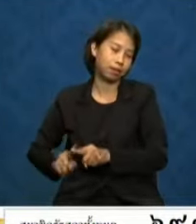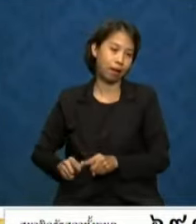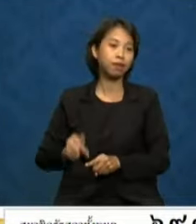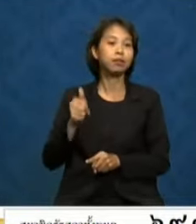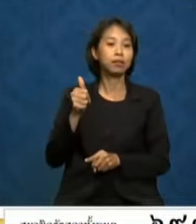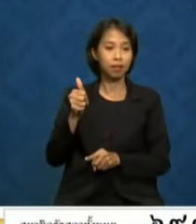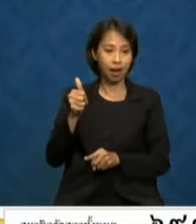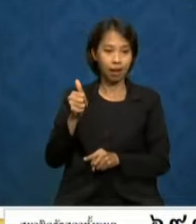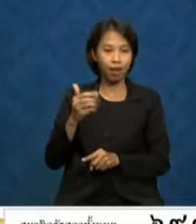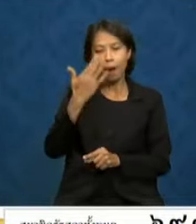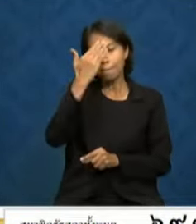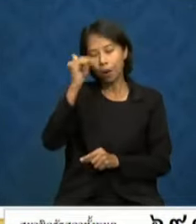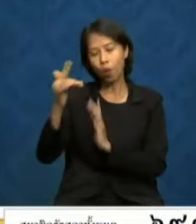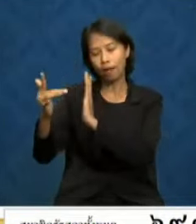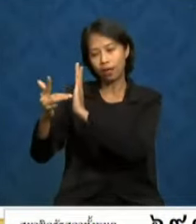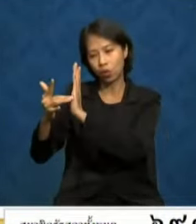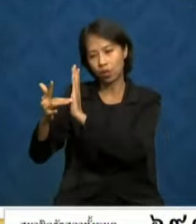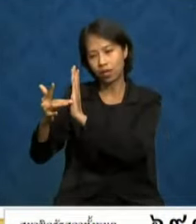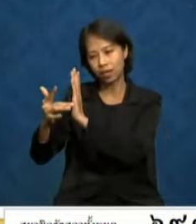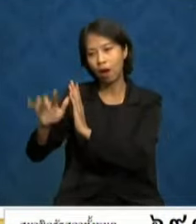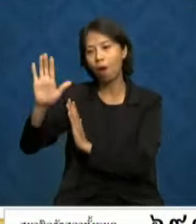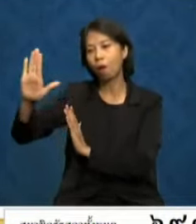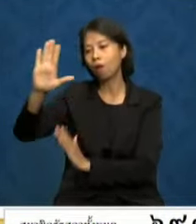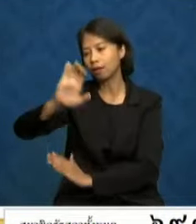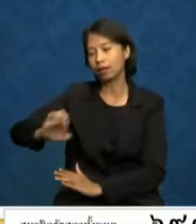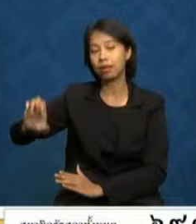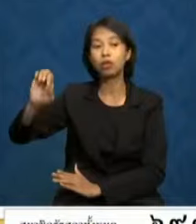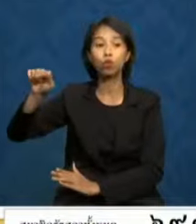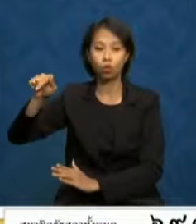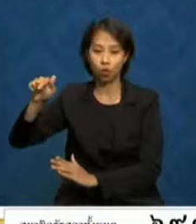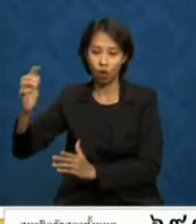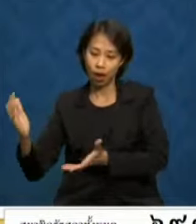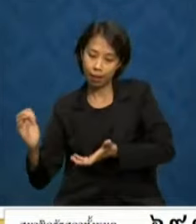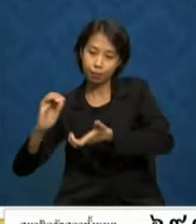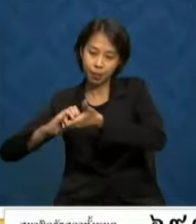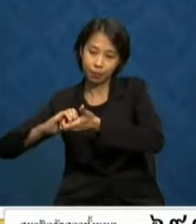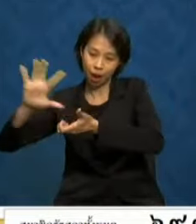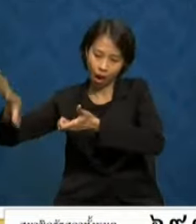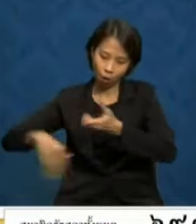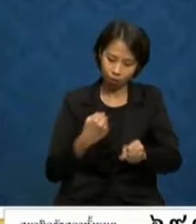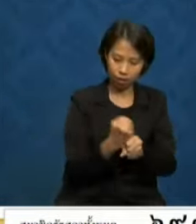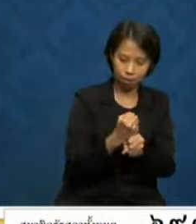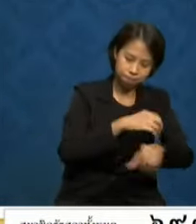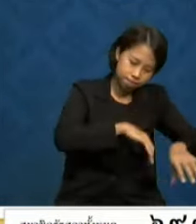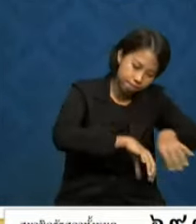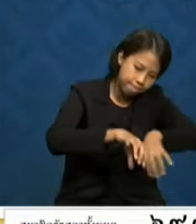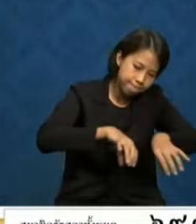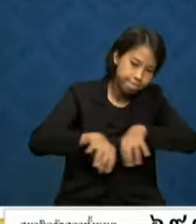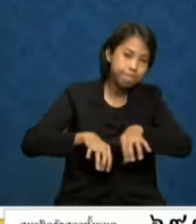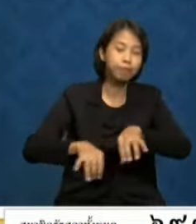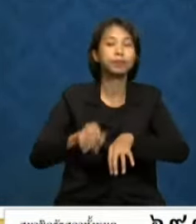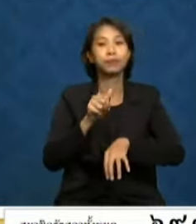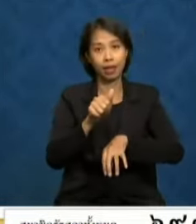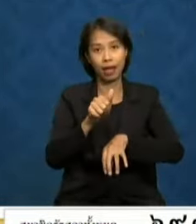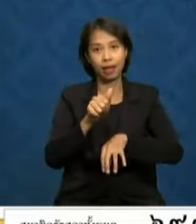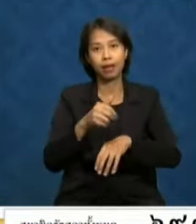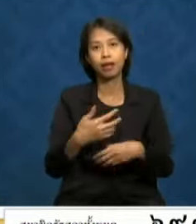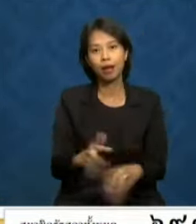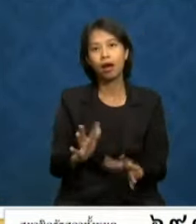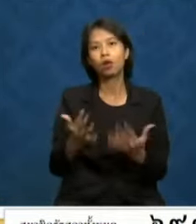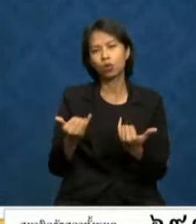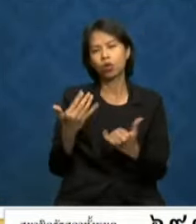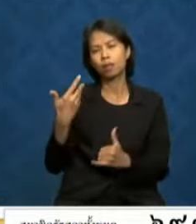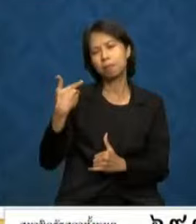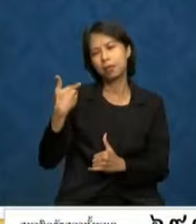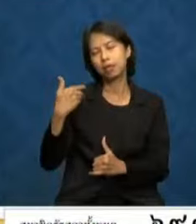จากเทคโนโลยีที่ EU ได้มีการทำสามารถร่วมไม้ร่วมมือที่จะทำเรื่องนี้ได้และอีกประการหนึ่งที่เรากำลัง